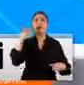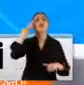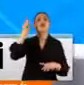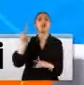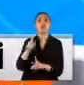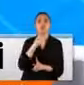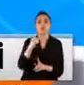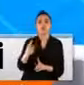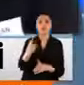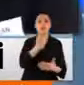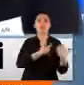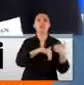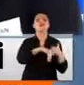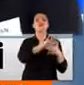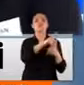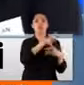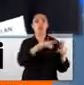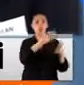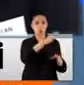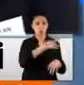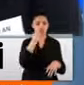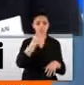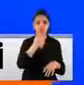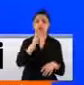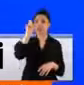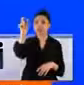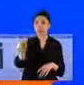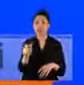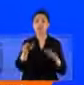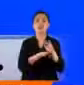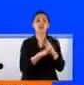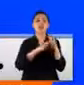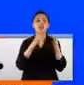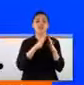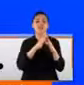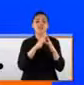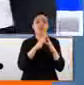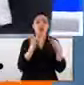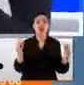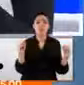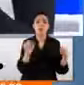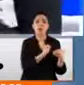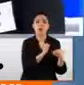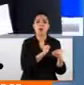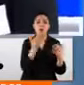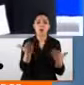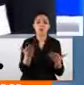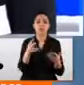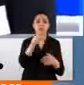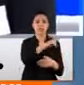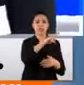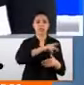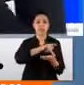Sadece sevgilisi değil kuzeni tarafından da dolandırılan talihsiz kadın yaşadığı evi kaybetmekten de korkuyor. İkisi birlik olmuşlar bana